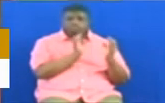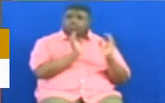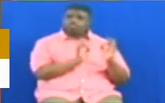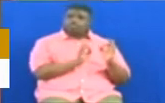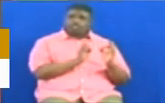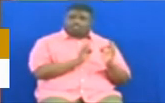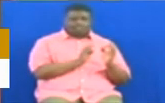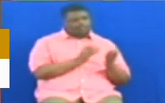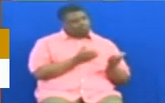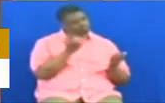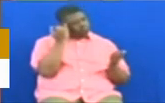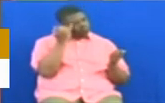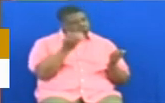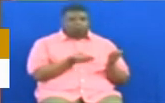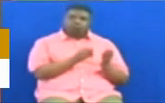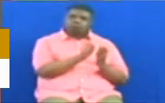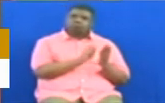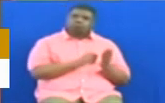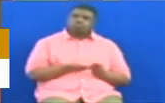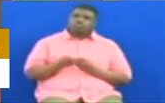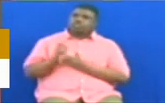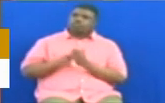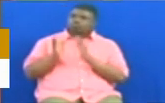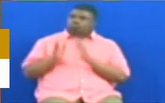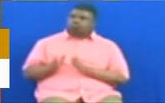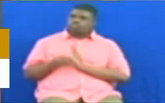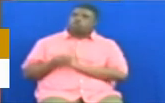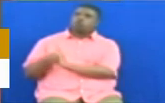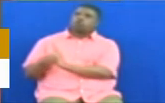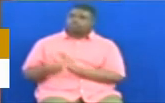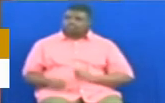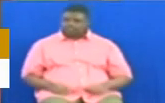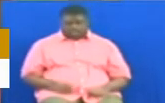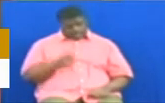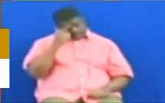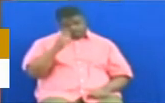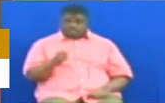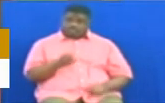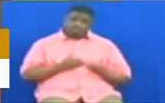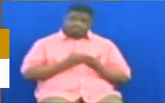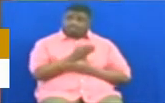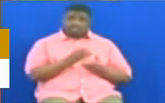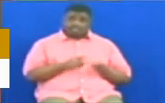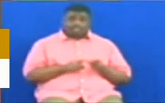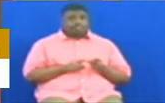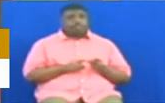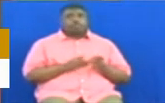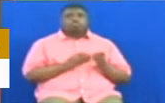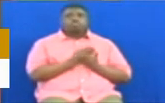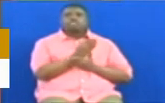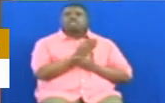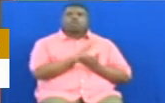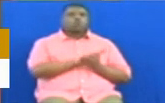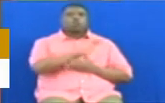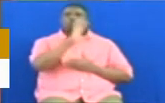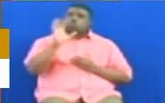comments zao kwa maandishi kupitia kwa katibu mkuu kiongozi. Na tunaamini kwamba walipopita walipitia mswada